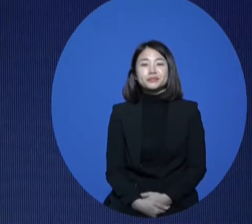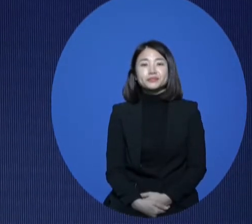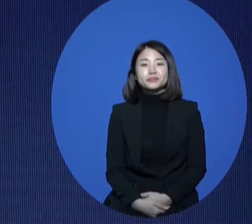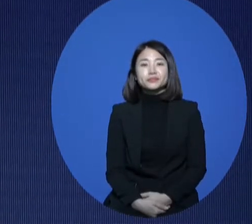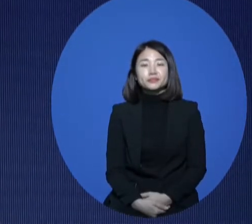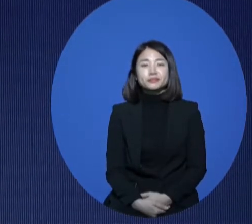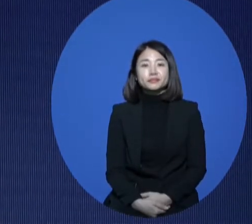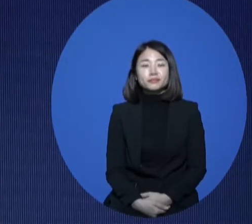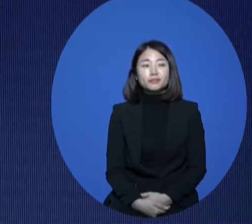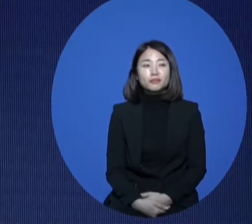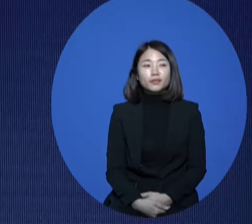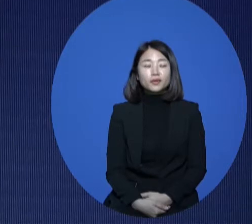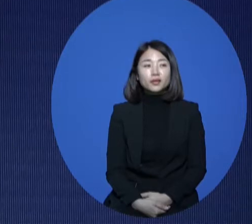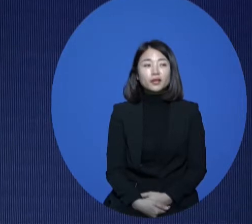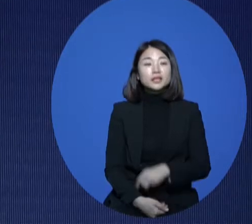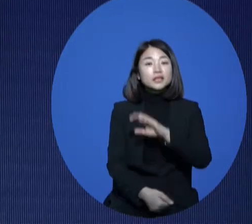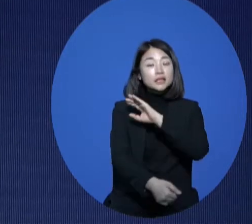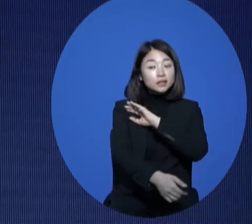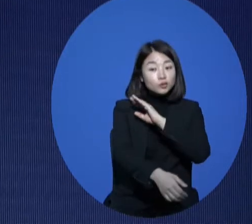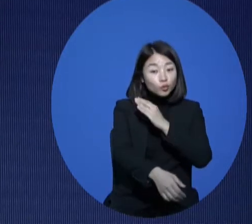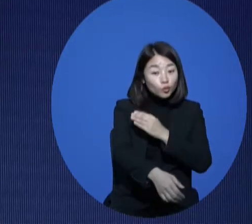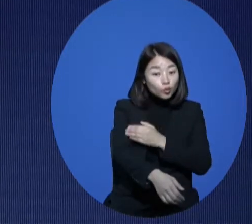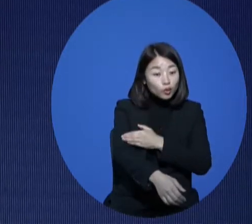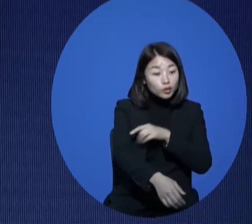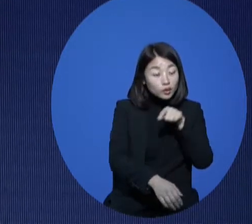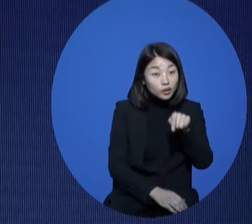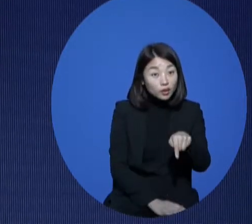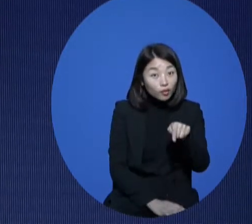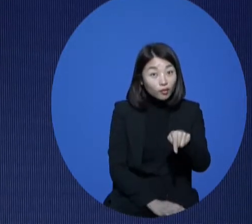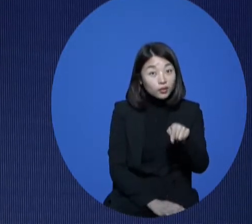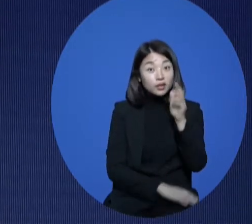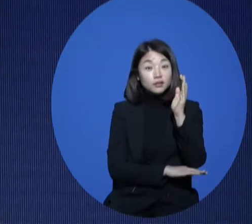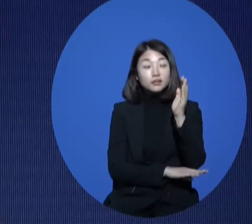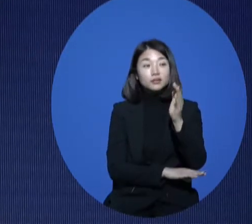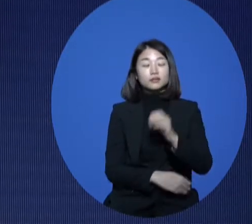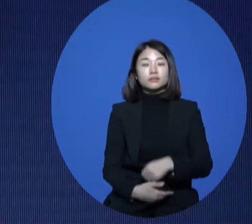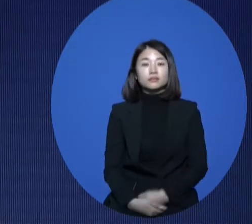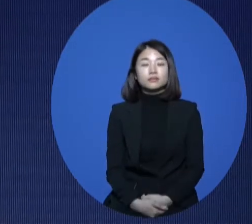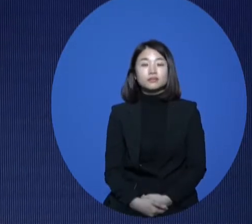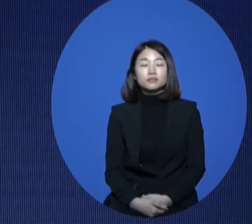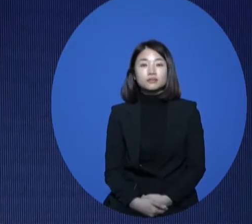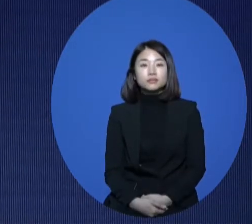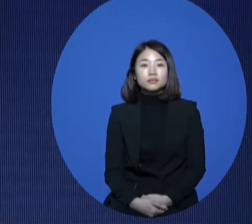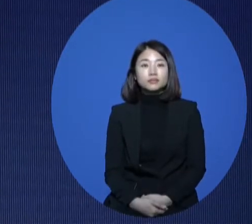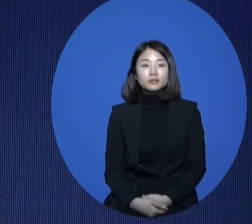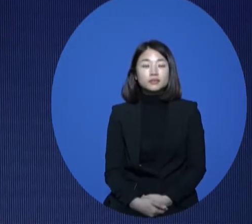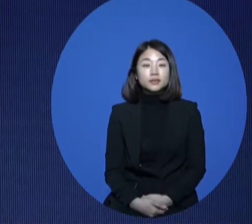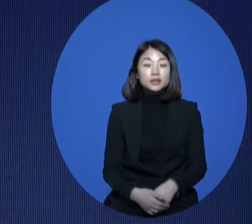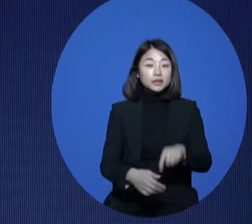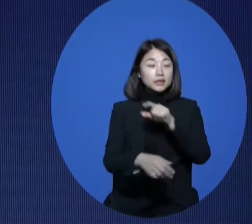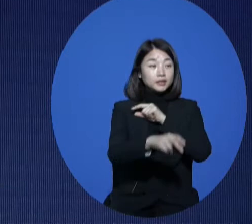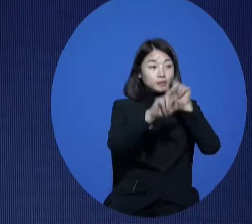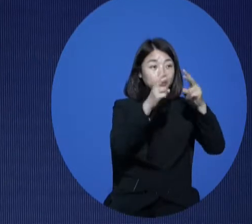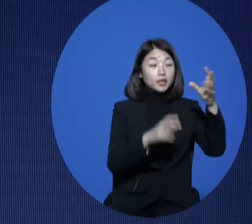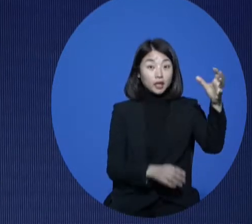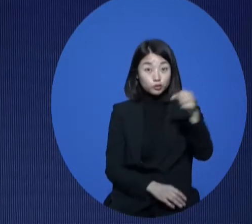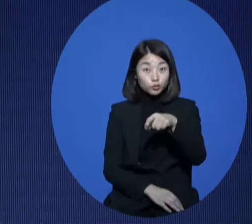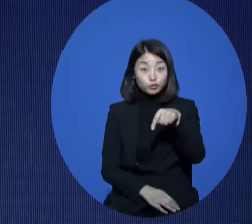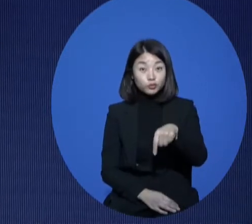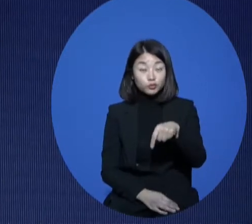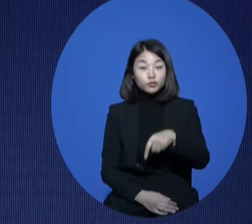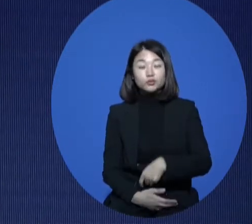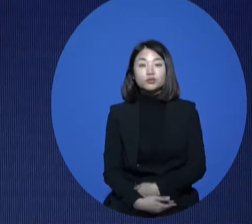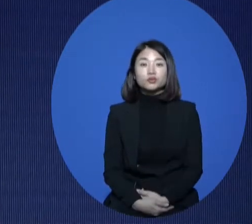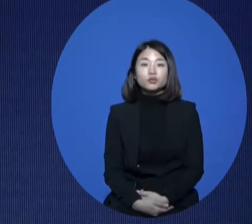현실에서 이루어지는 것, 이런 것을 너무 보질 못하기 때문에 아예 이 슬로건을 갖다가 Make the right